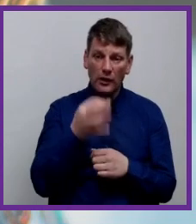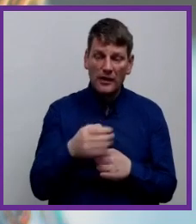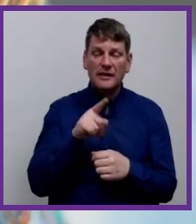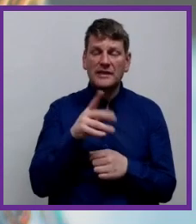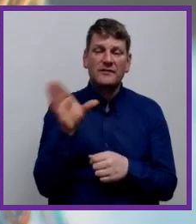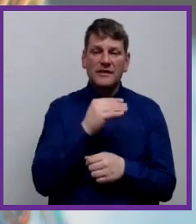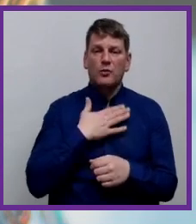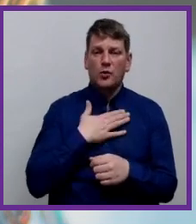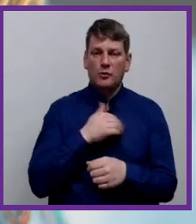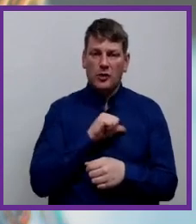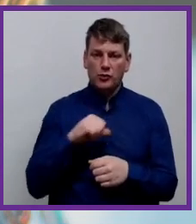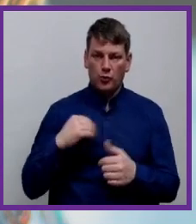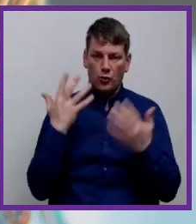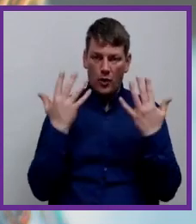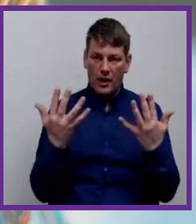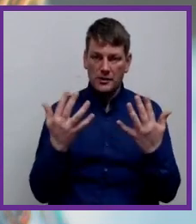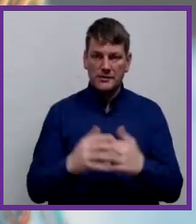rokās.